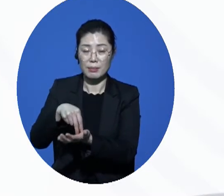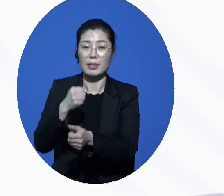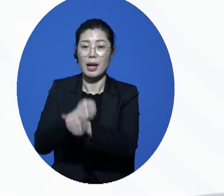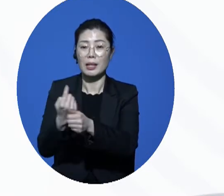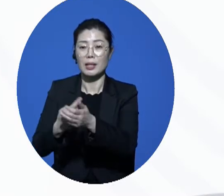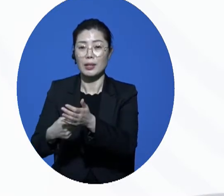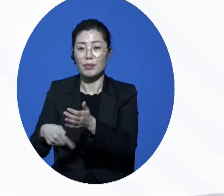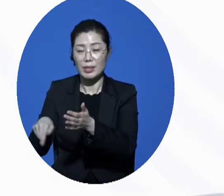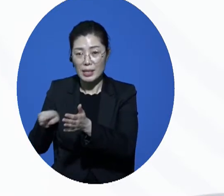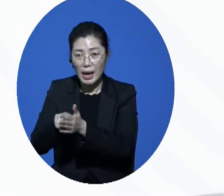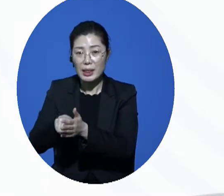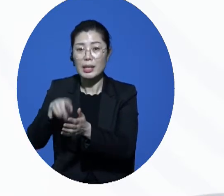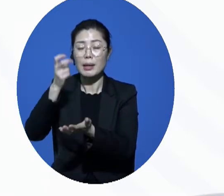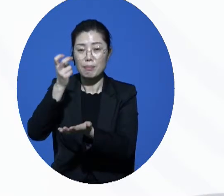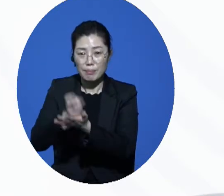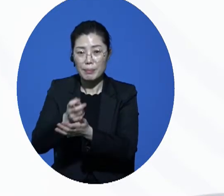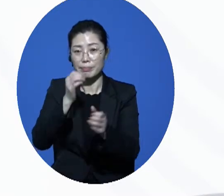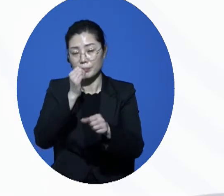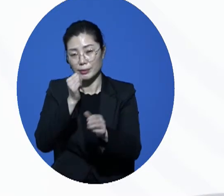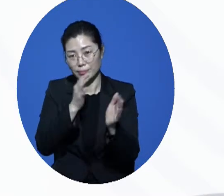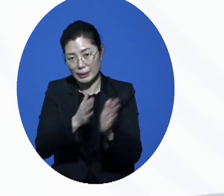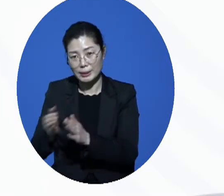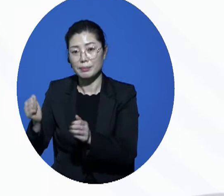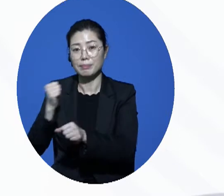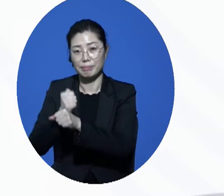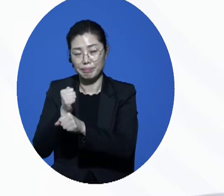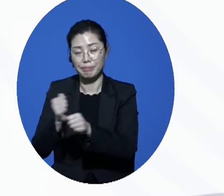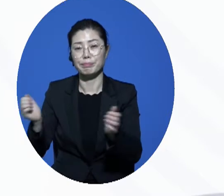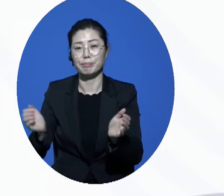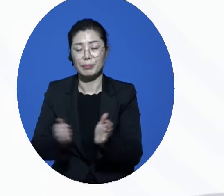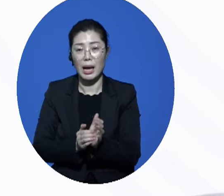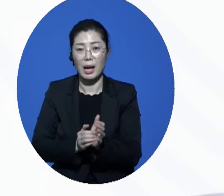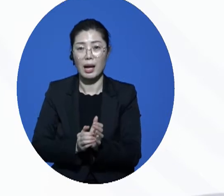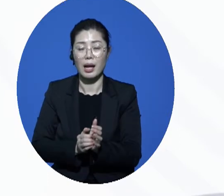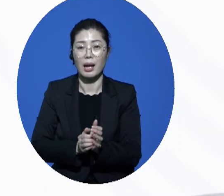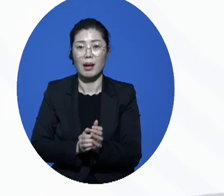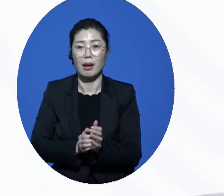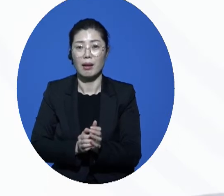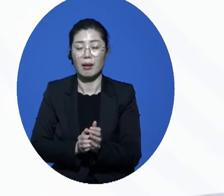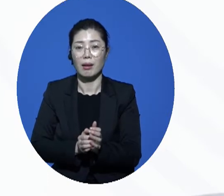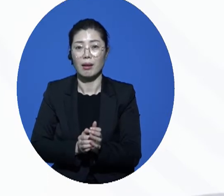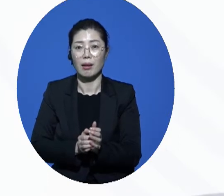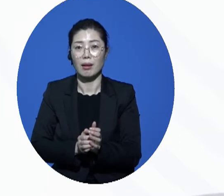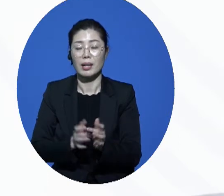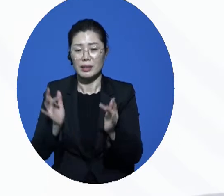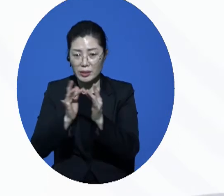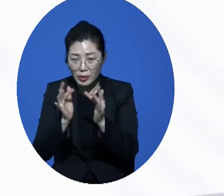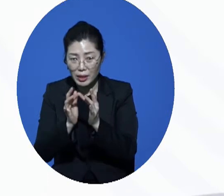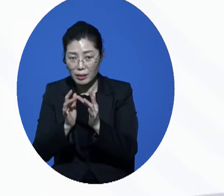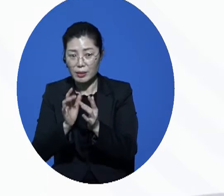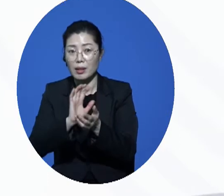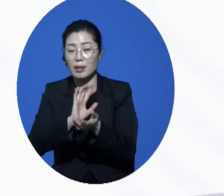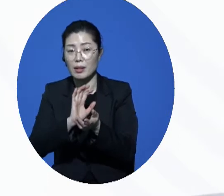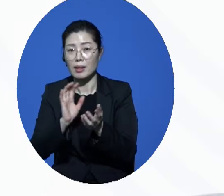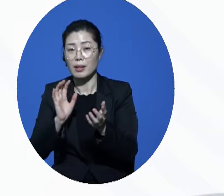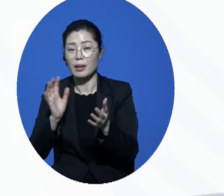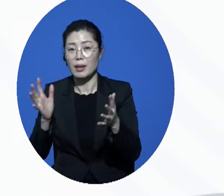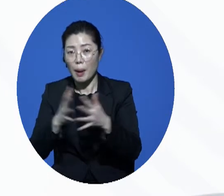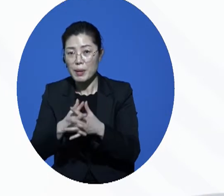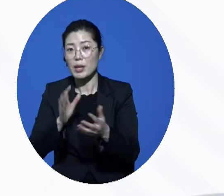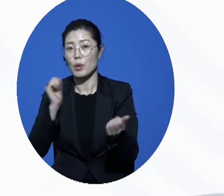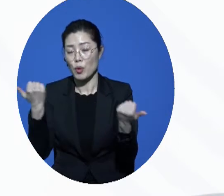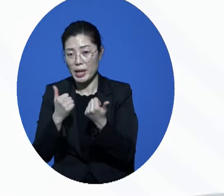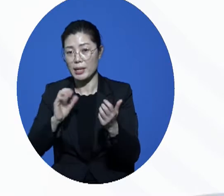마련하도록 하였습니다. 그래서 이 위원회에서는 온라인상으로 다양한 협의 회의를 협의 회의체를